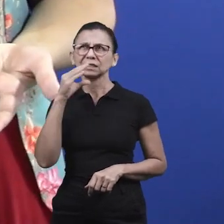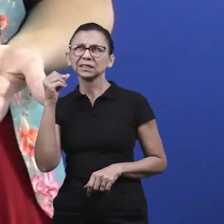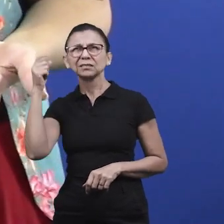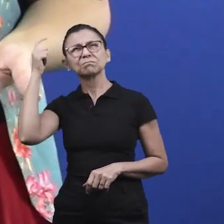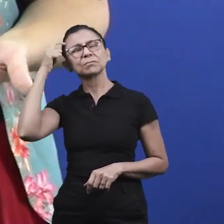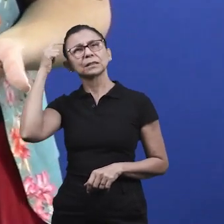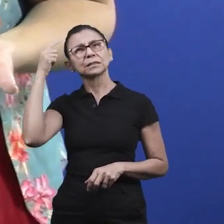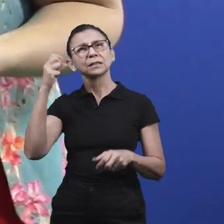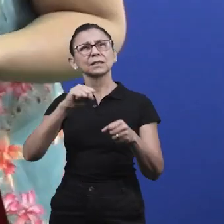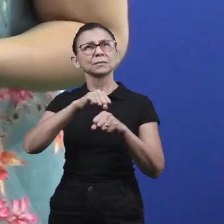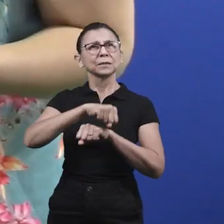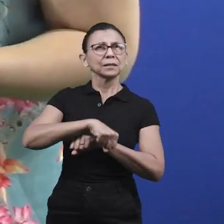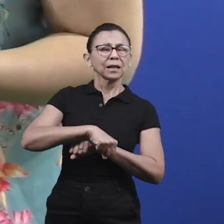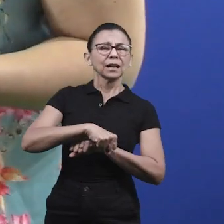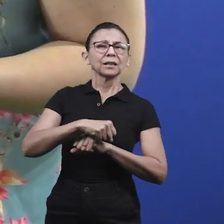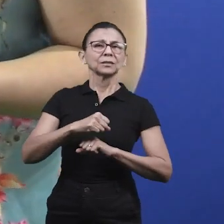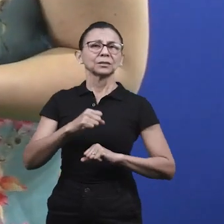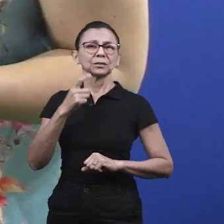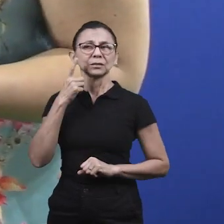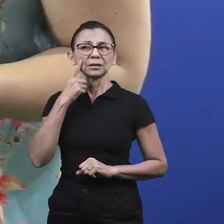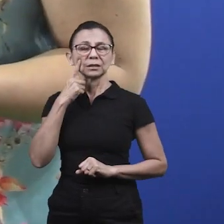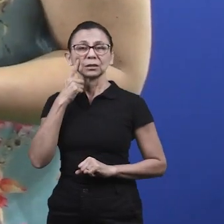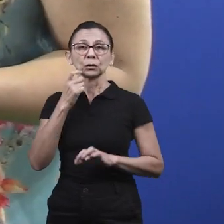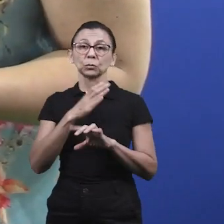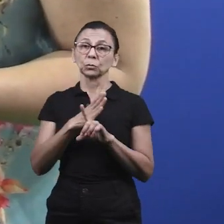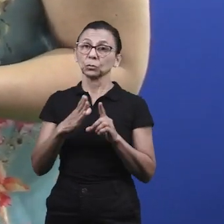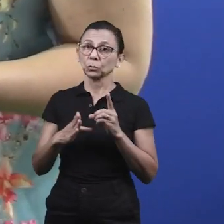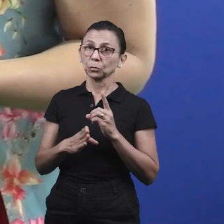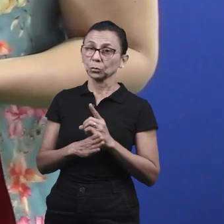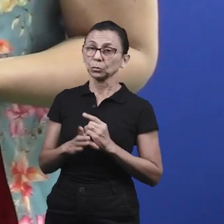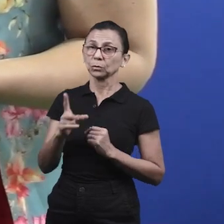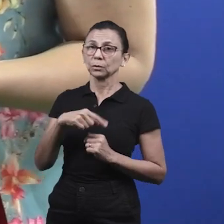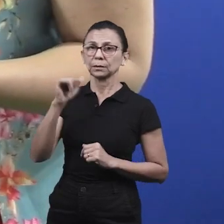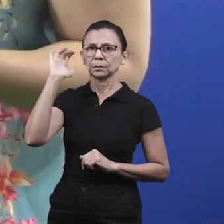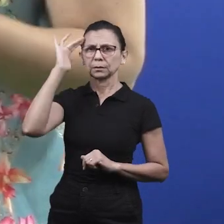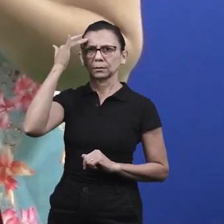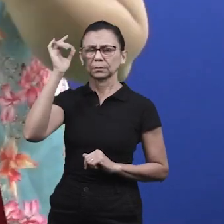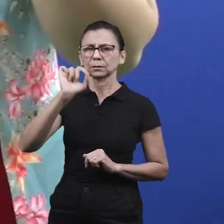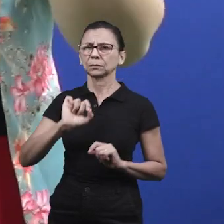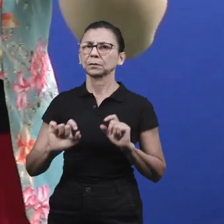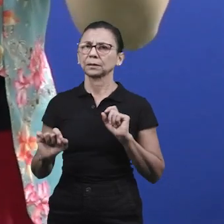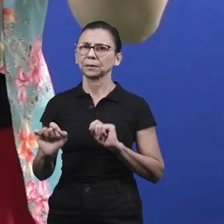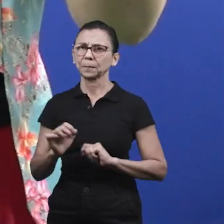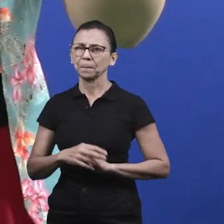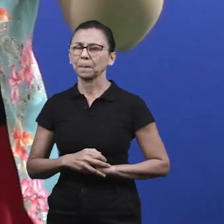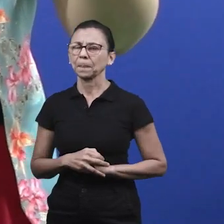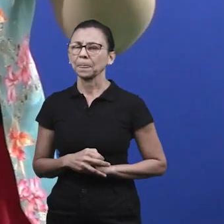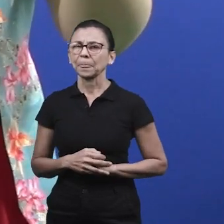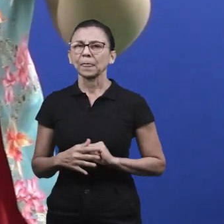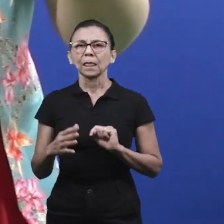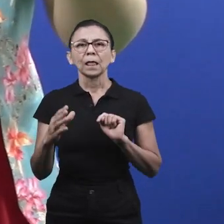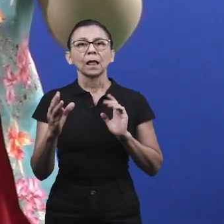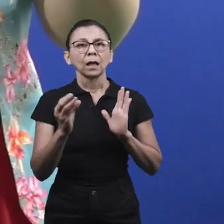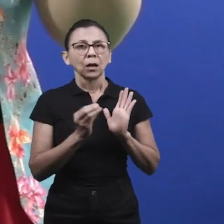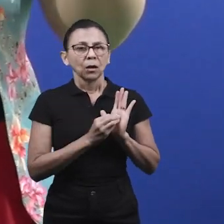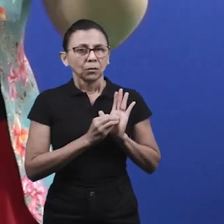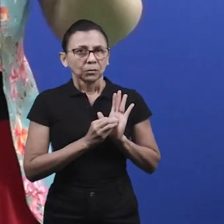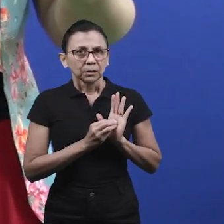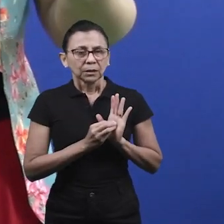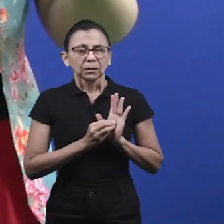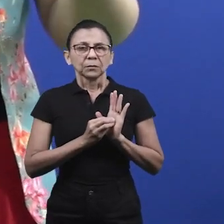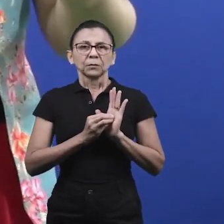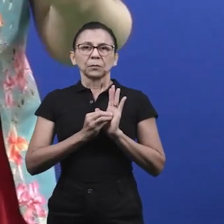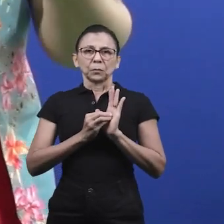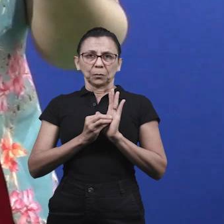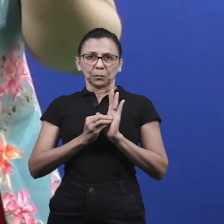en pensant aux séminaires qui se passent, regardez ici. On comprend le suivant. Le contenu, c'est-à-dire